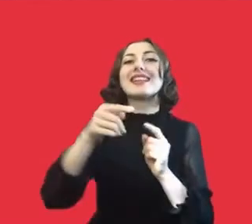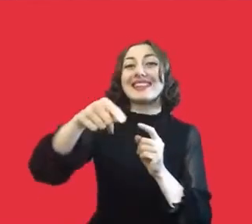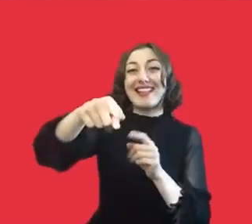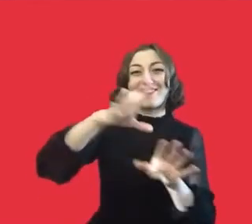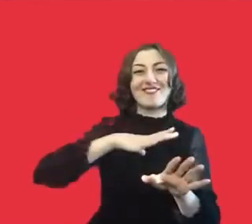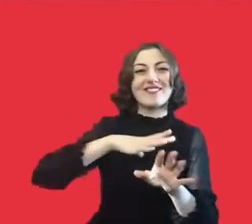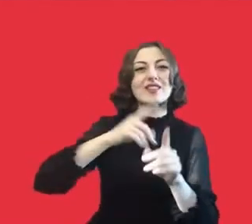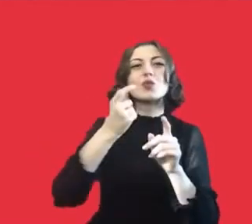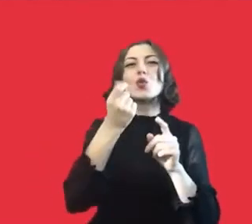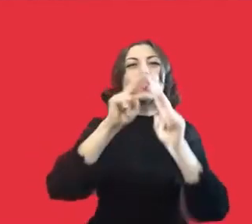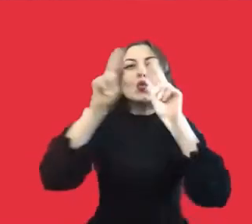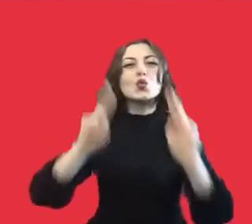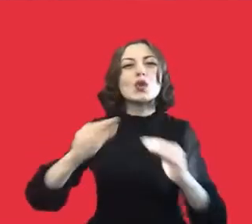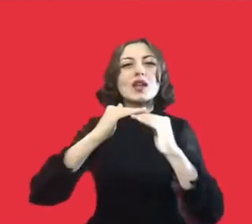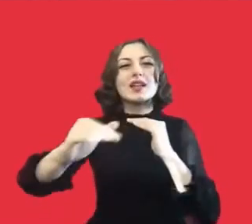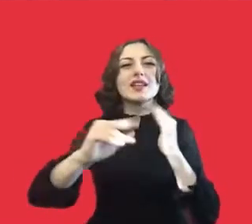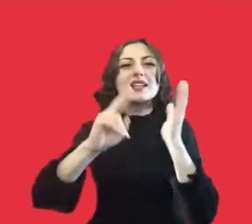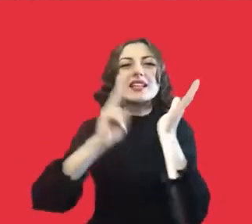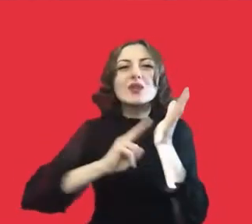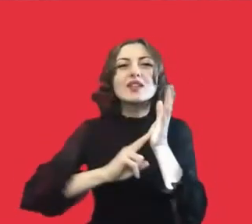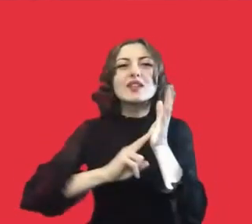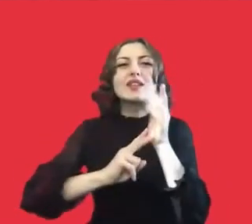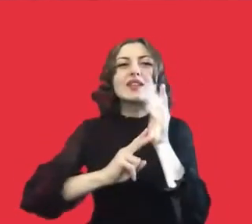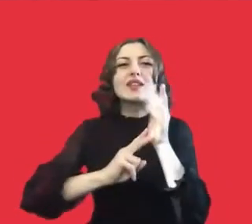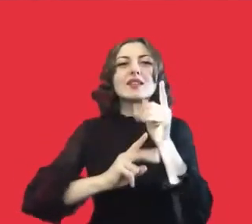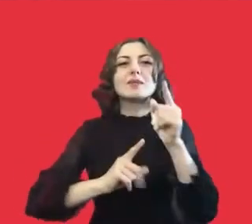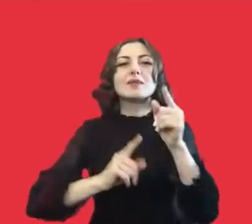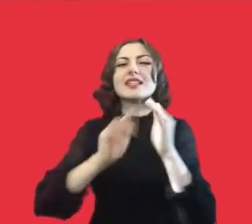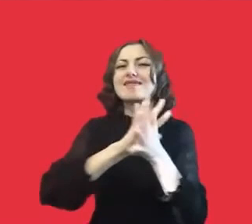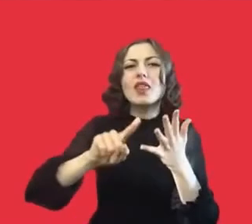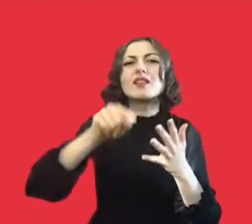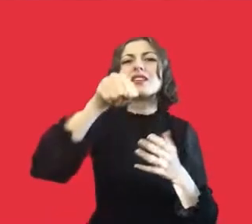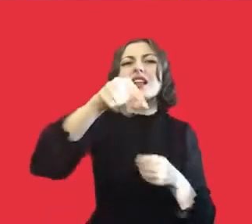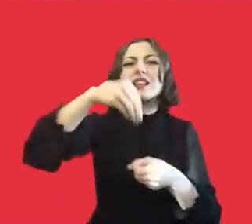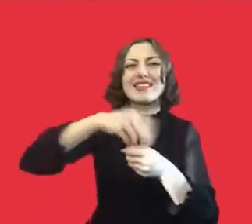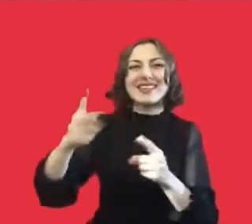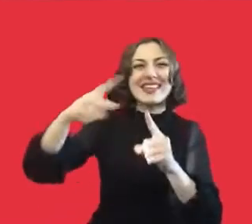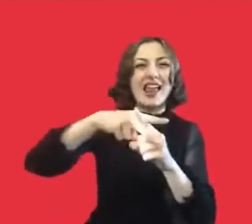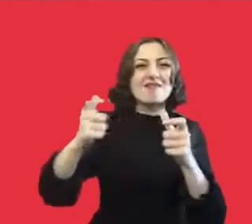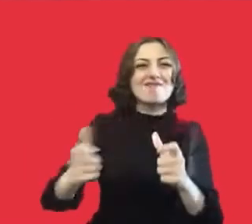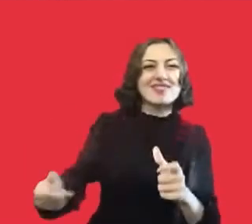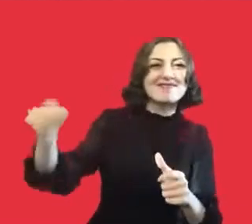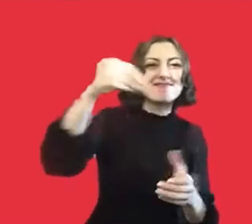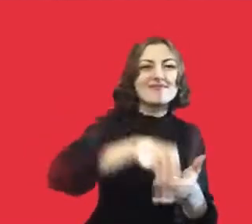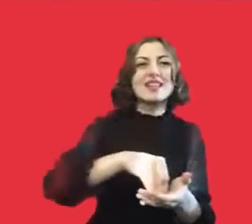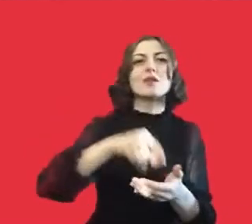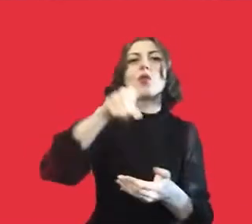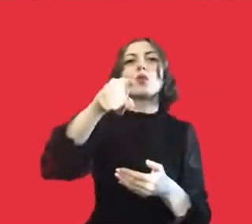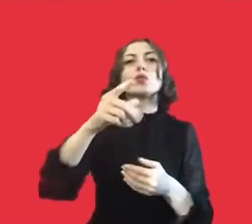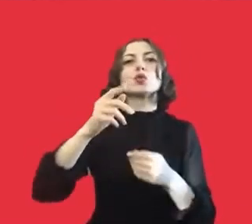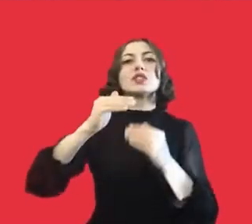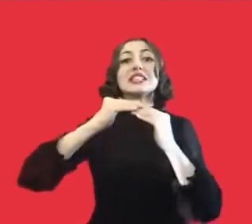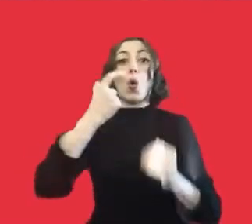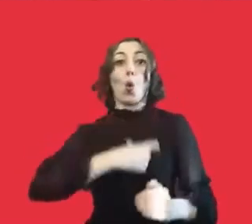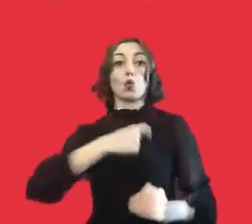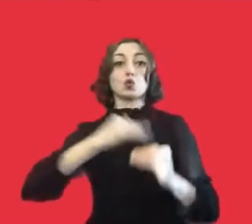Ulusal Gönüllülük Komitemiz de 42 üyesiyle birlikte içinde AFAD'ın da yer aldığı kamu ve sivil toplum kuruluşlarının yer aldığı